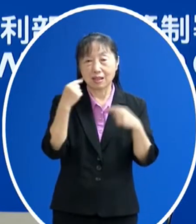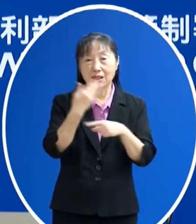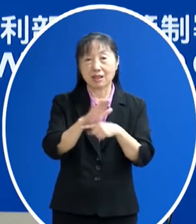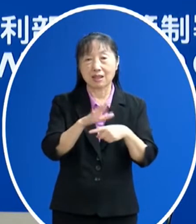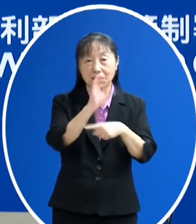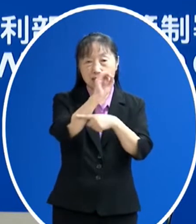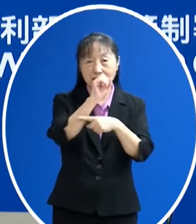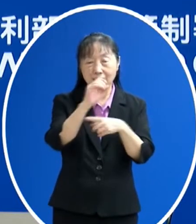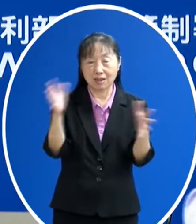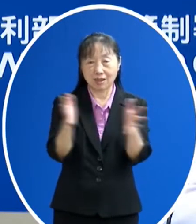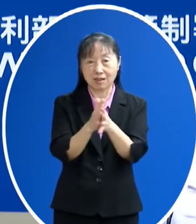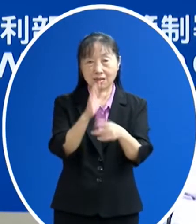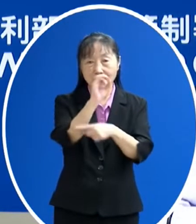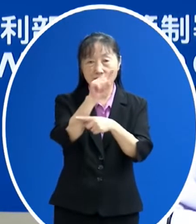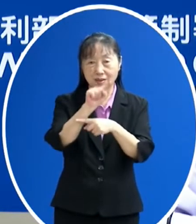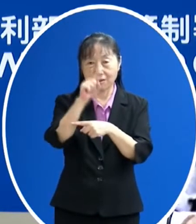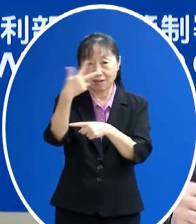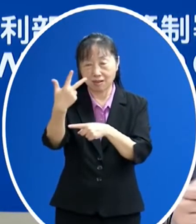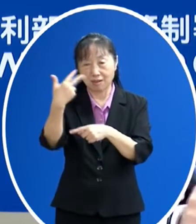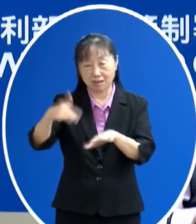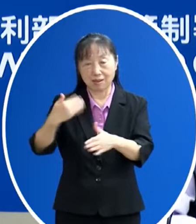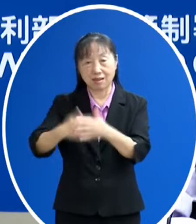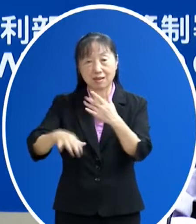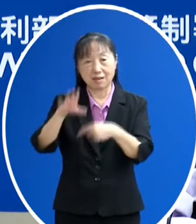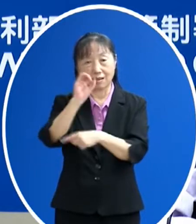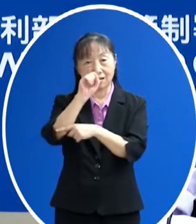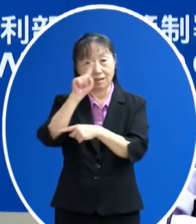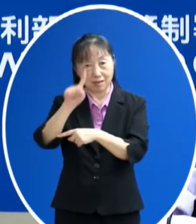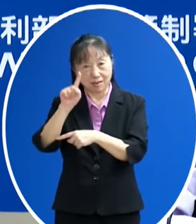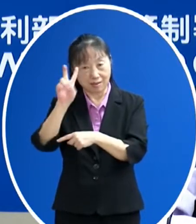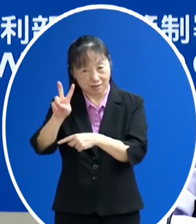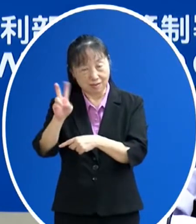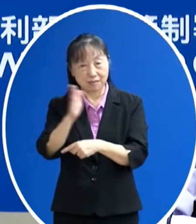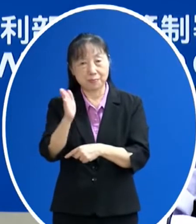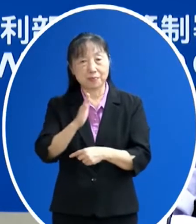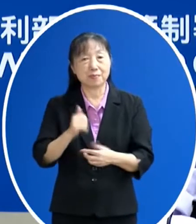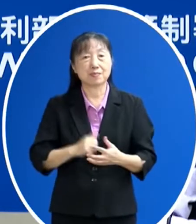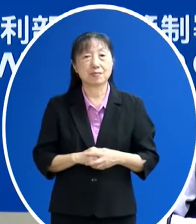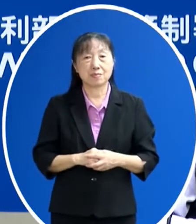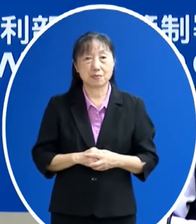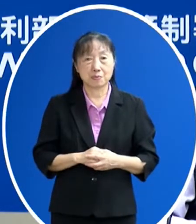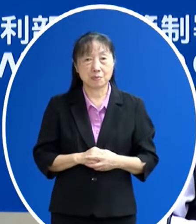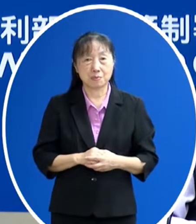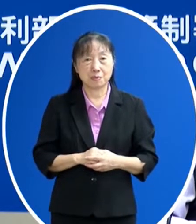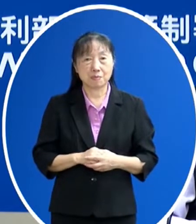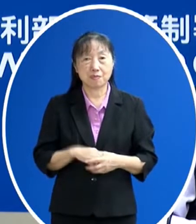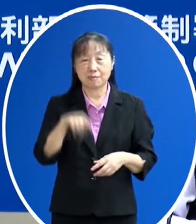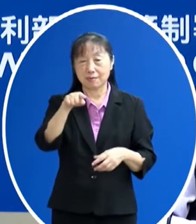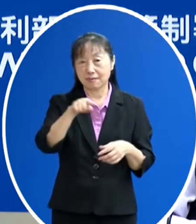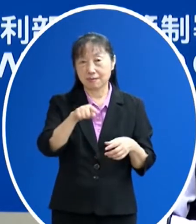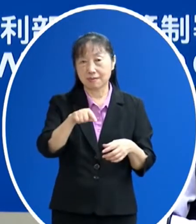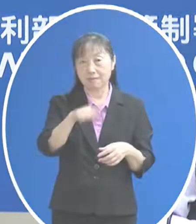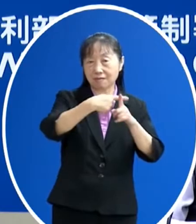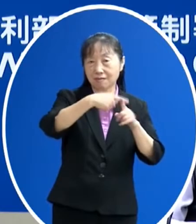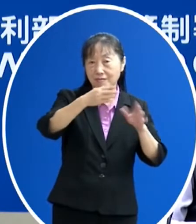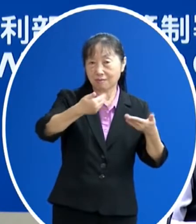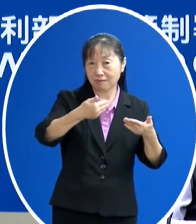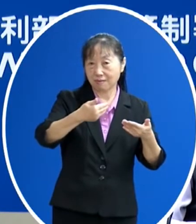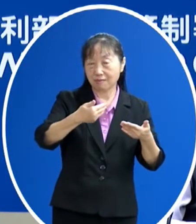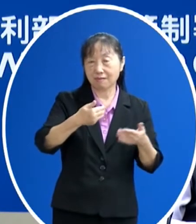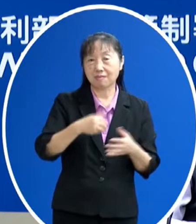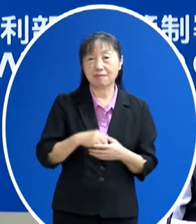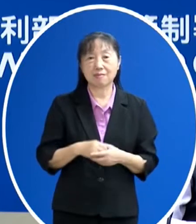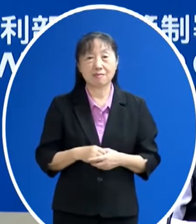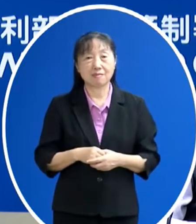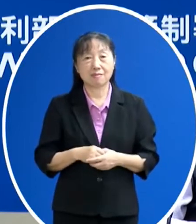率是0.17，那已经降到这个0.12%左右哈。那看起来这个趋势是很明显，轻症化